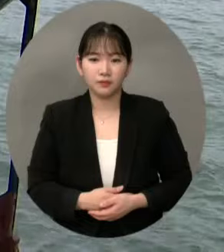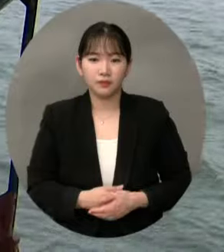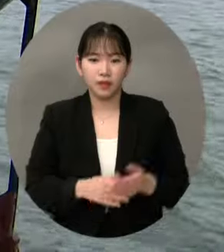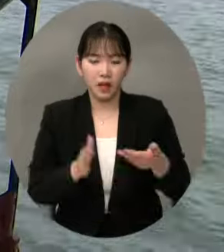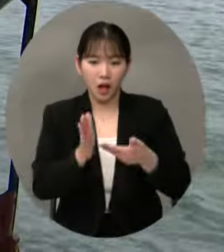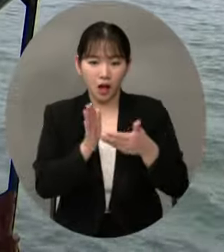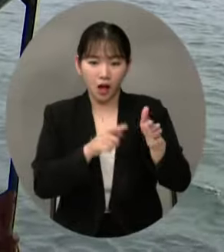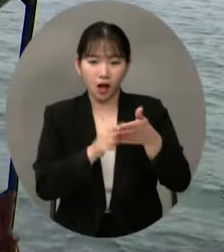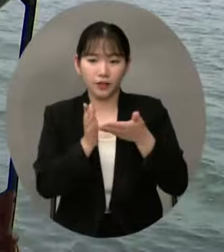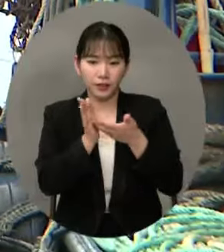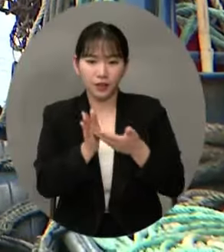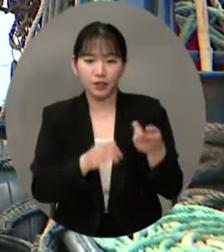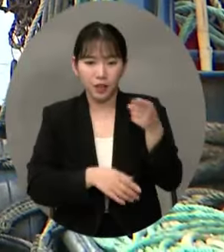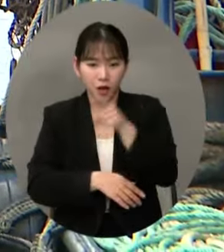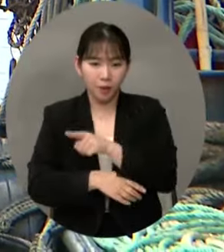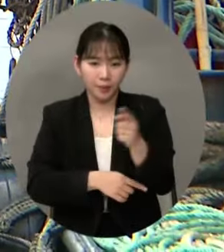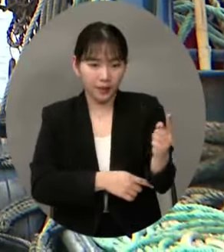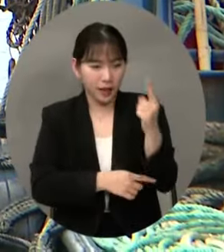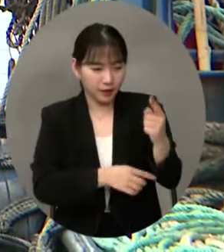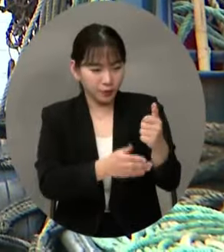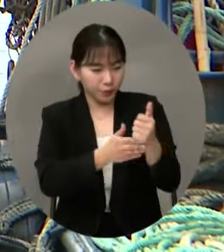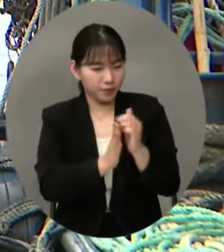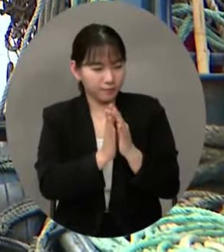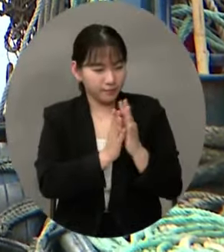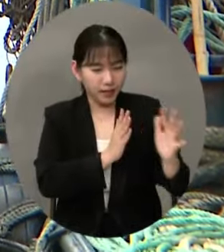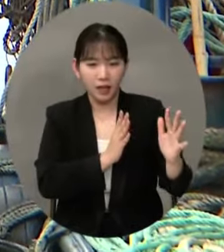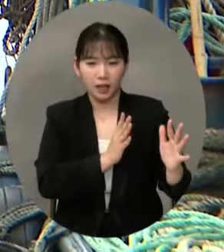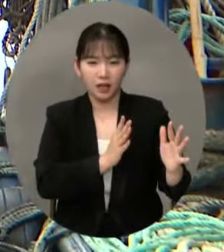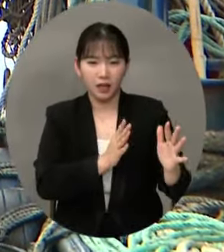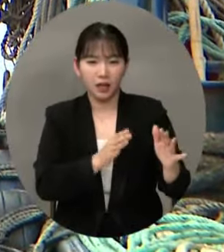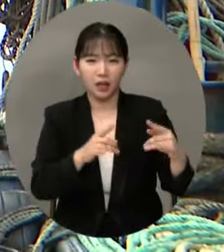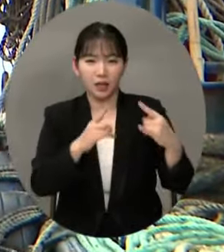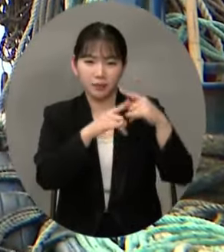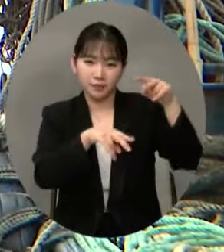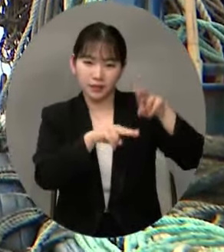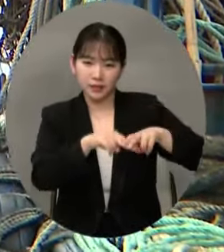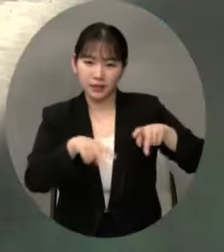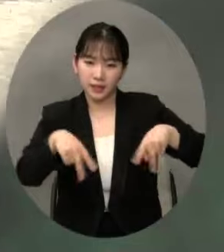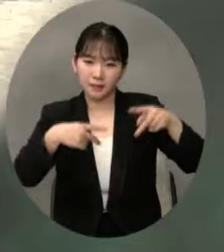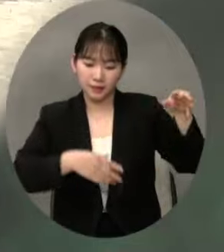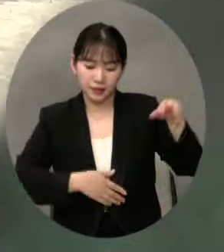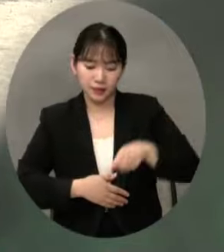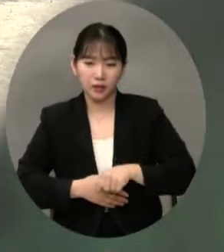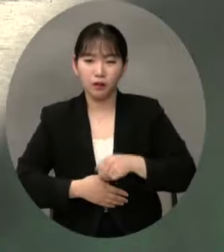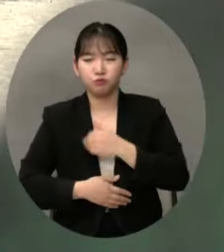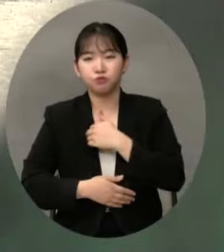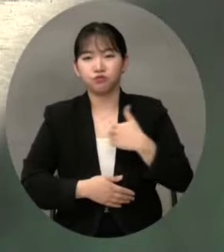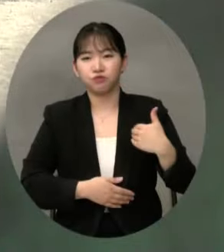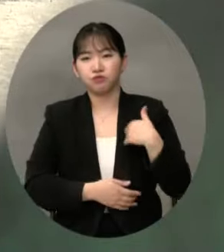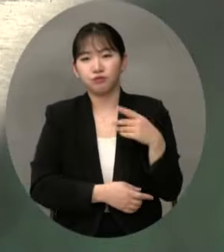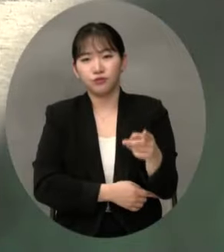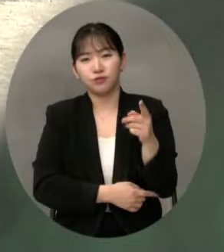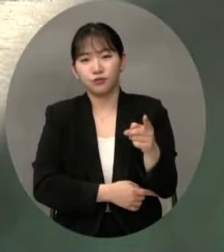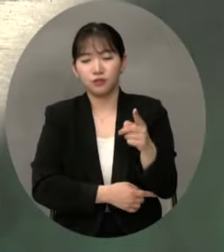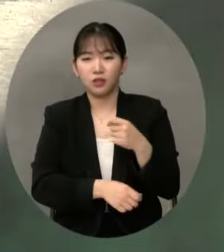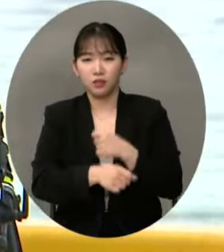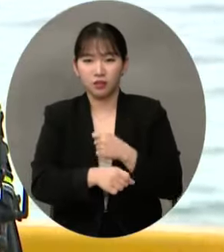어선 옆으로 낚시객들이 줄지어 있습니다. 캠핑 의자와 테이블까지 가져와 여유롭게 낚시를